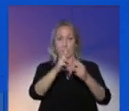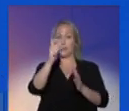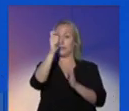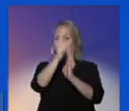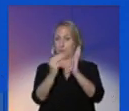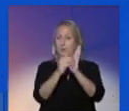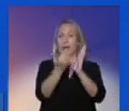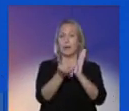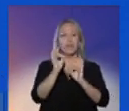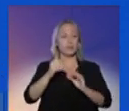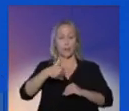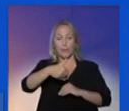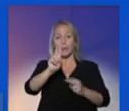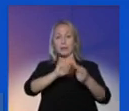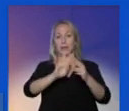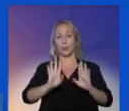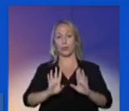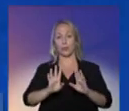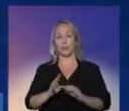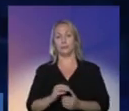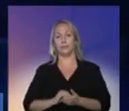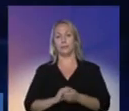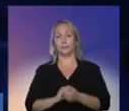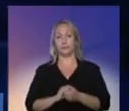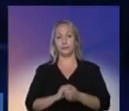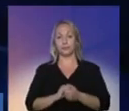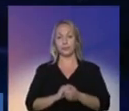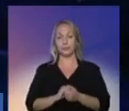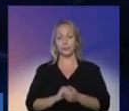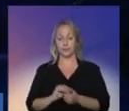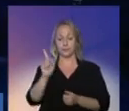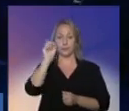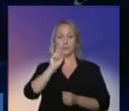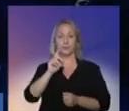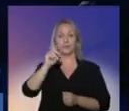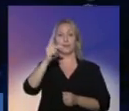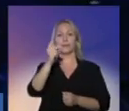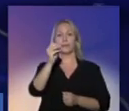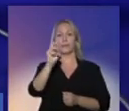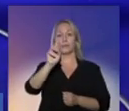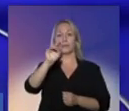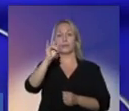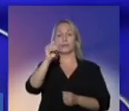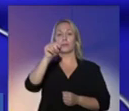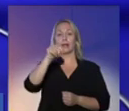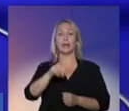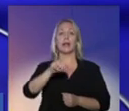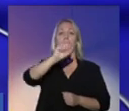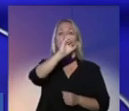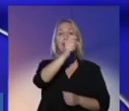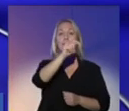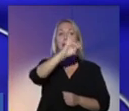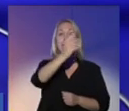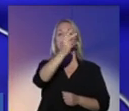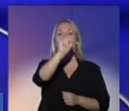θα τον συναντήσω τον κύριο Ζάεφ. Η κυρία Χριστίνα Κοραή από τον New Post και το Action 24 και την